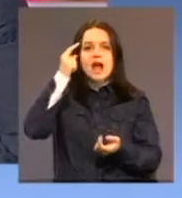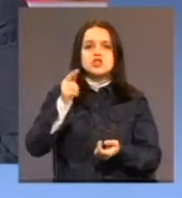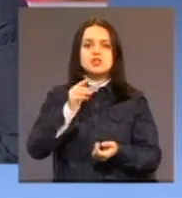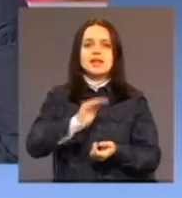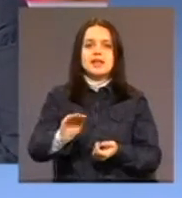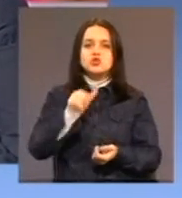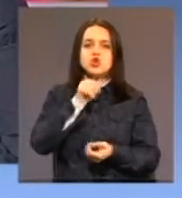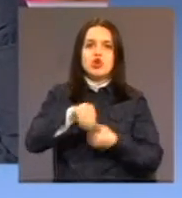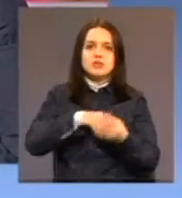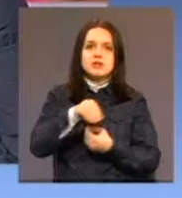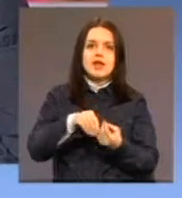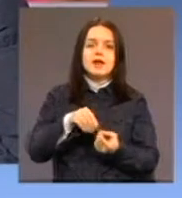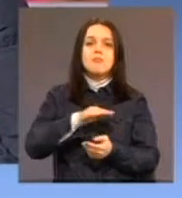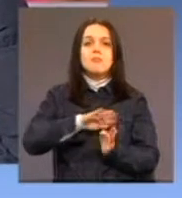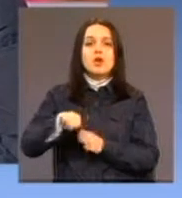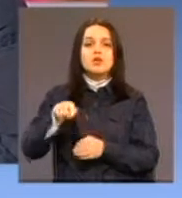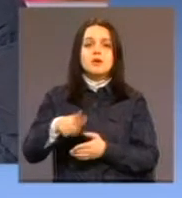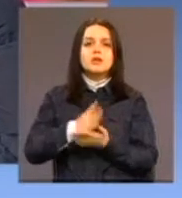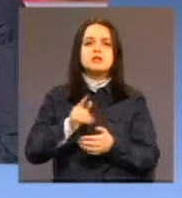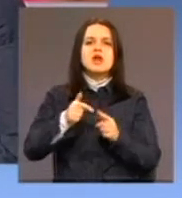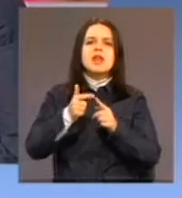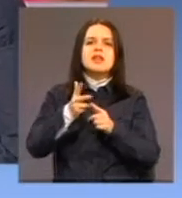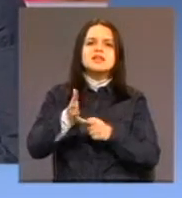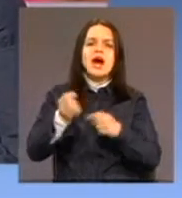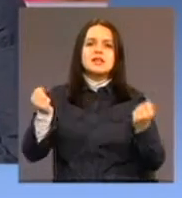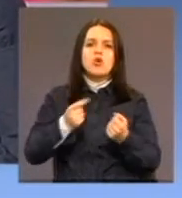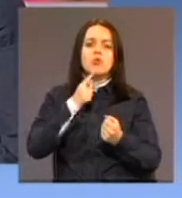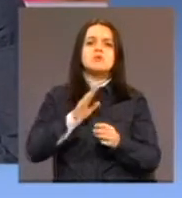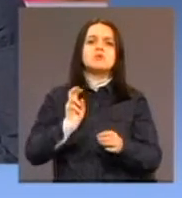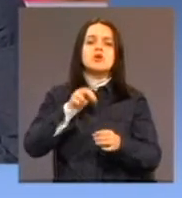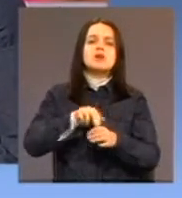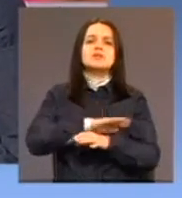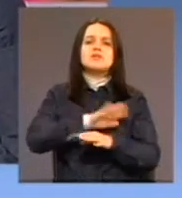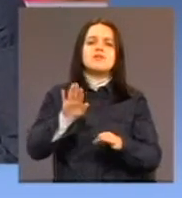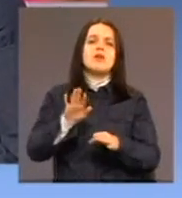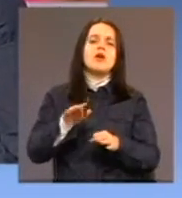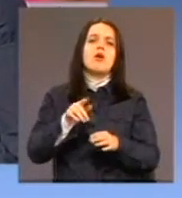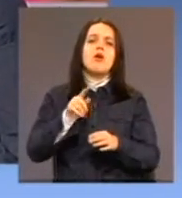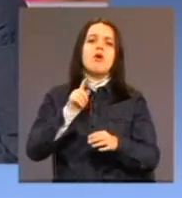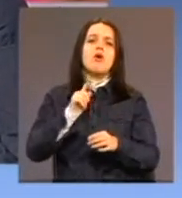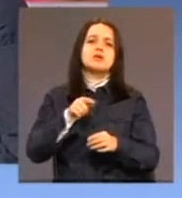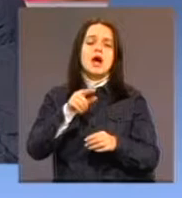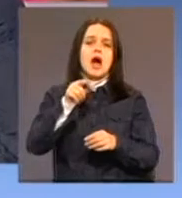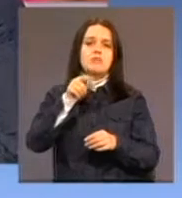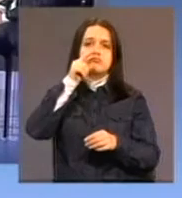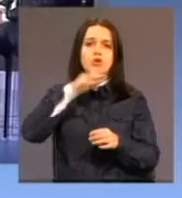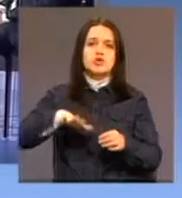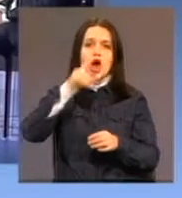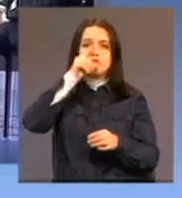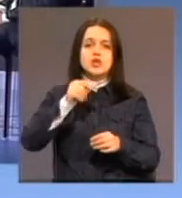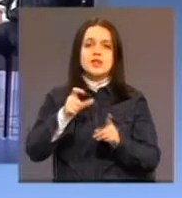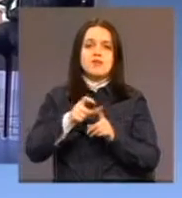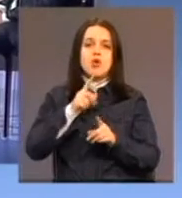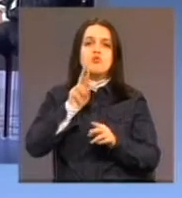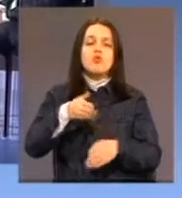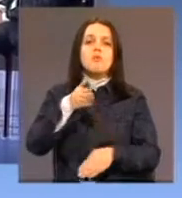toga imali smo niz aktivnosti i bili su uključeni skoro svi relevantniji faktori sa područja opštine Dervinta koji bi mogli pomoći djeci